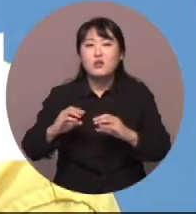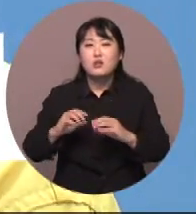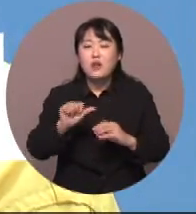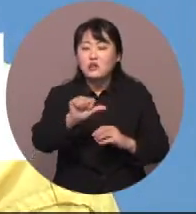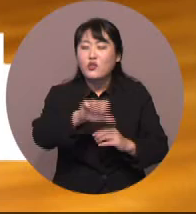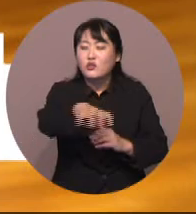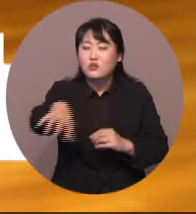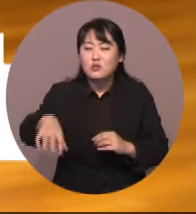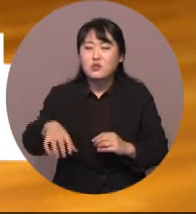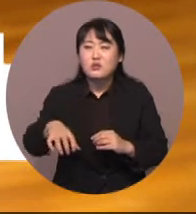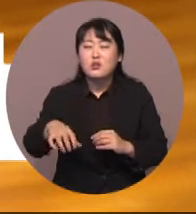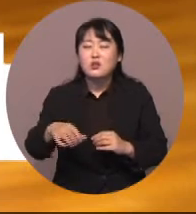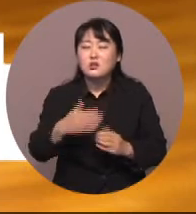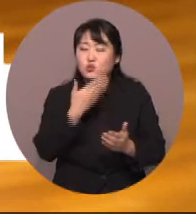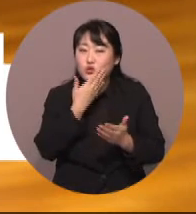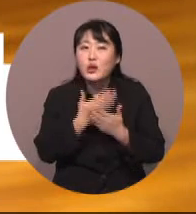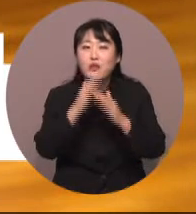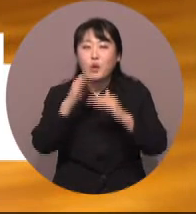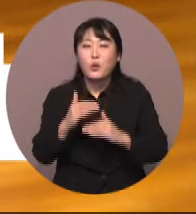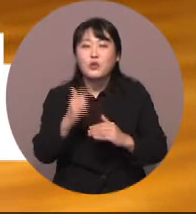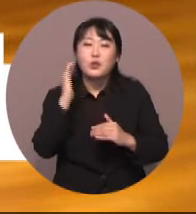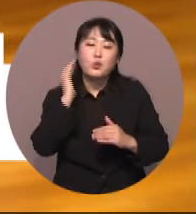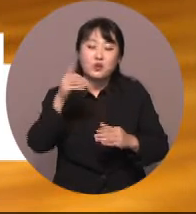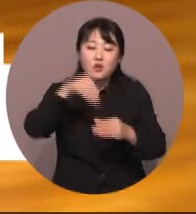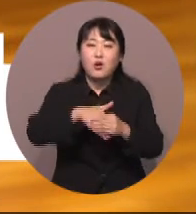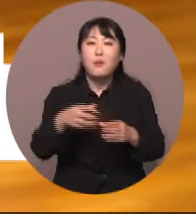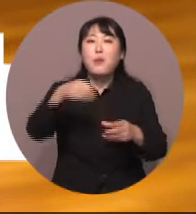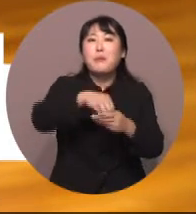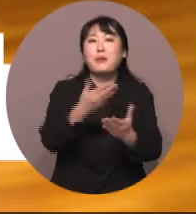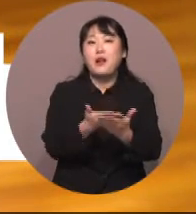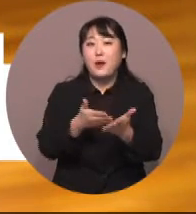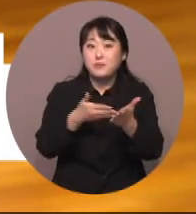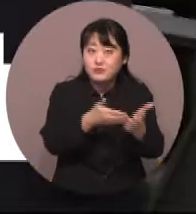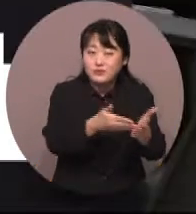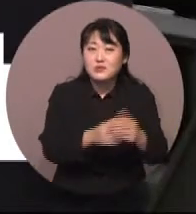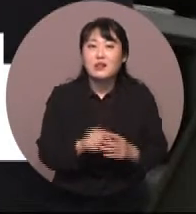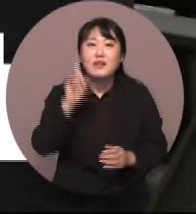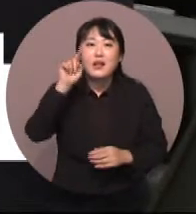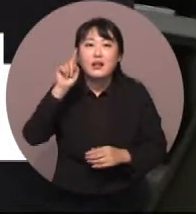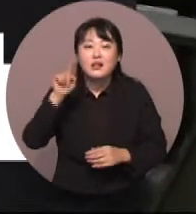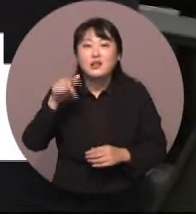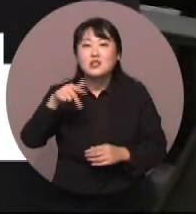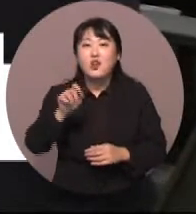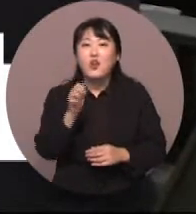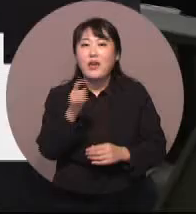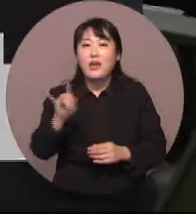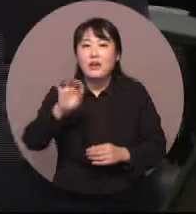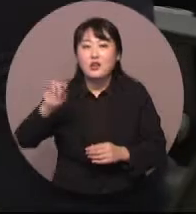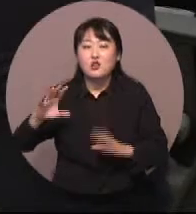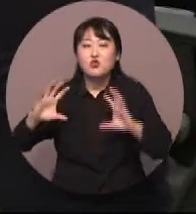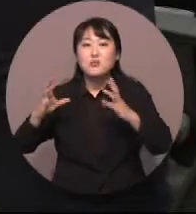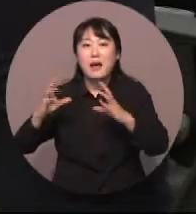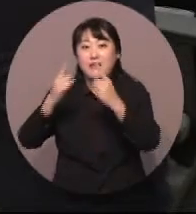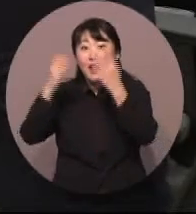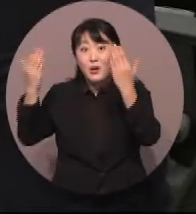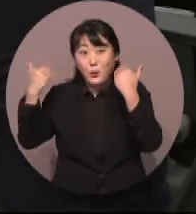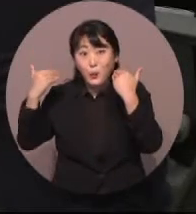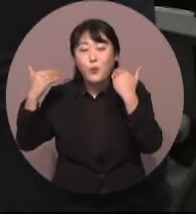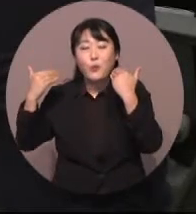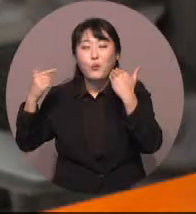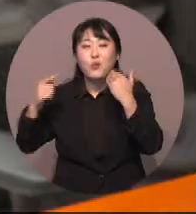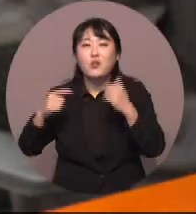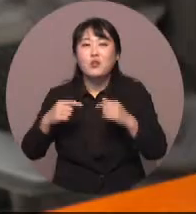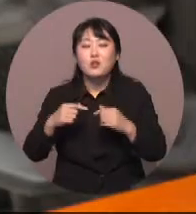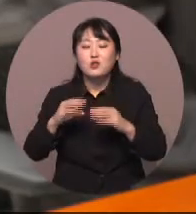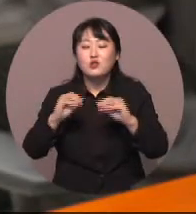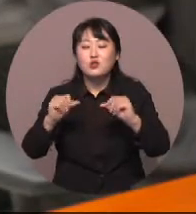지역 현안 애 대선 공약 반영을 요청했고 내일은 정 해일 국방대 총장을 만나 육사 이전 지원과